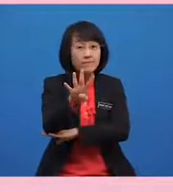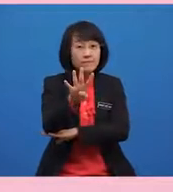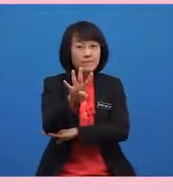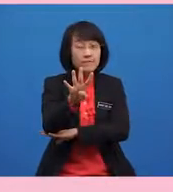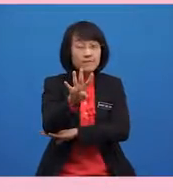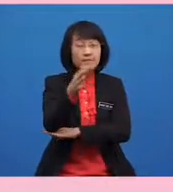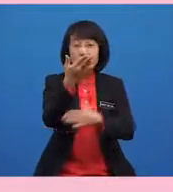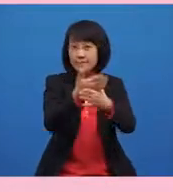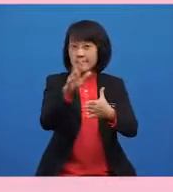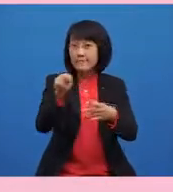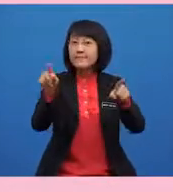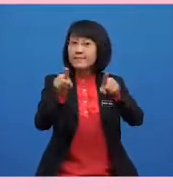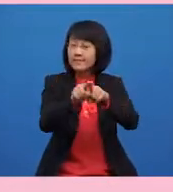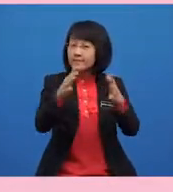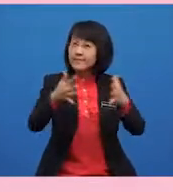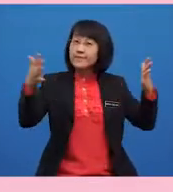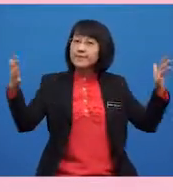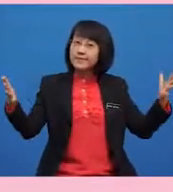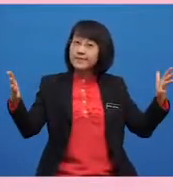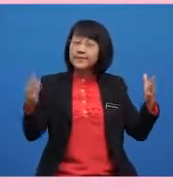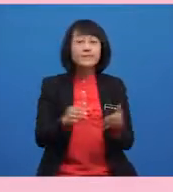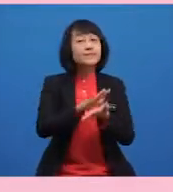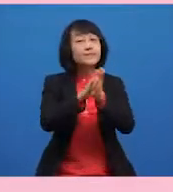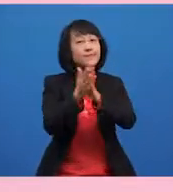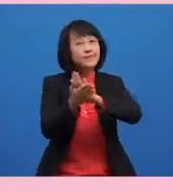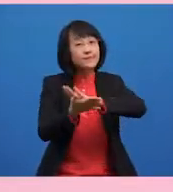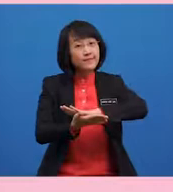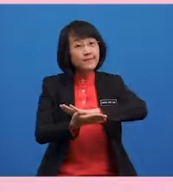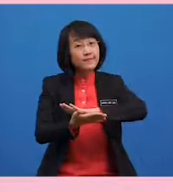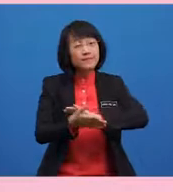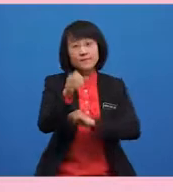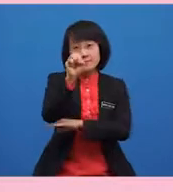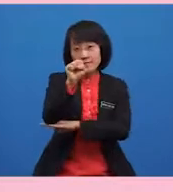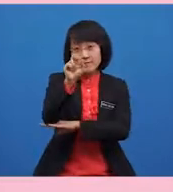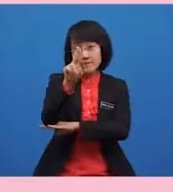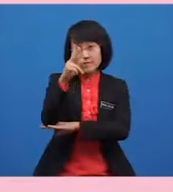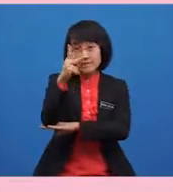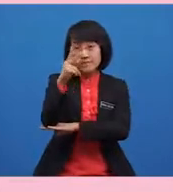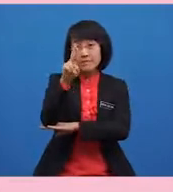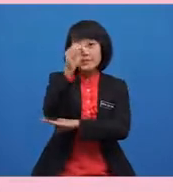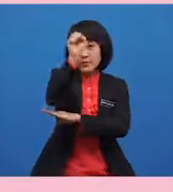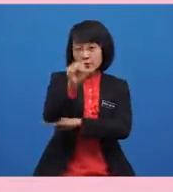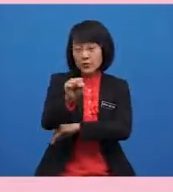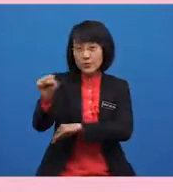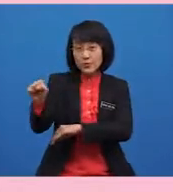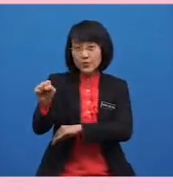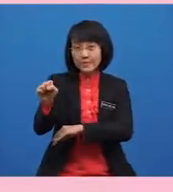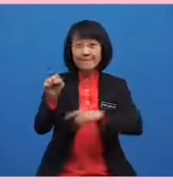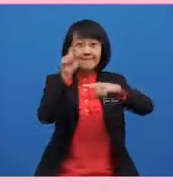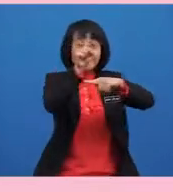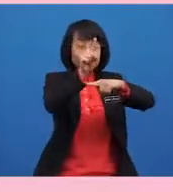bahagian yang sama besar pula menjadi suku. Dan pecahannya